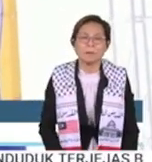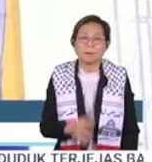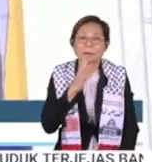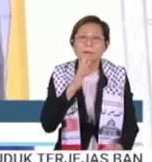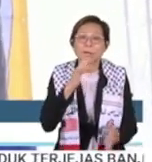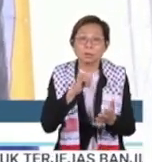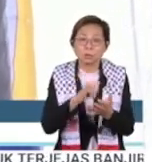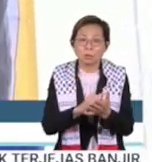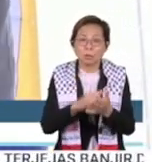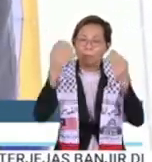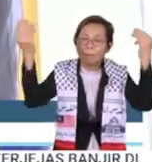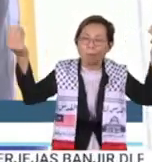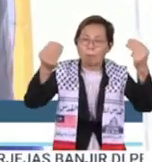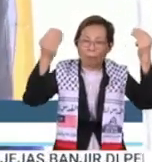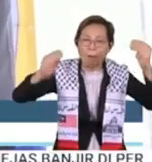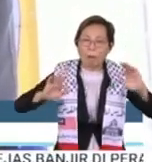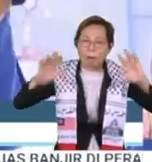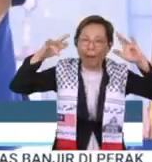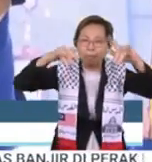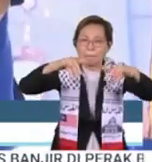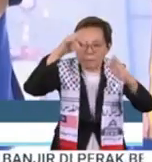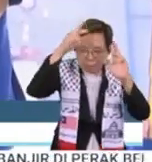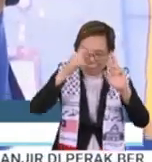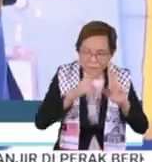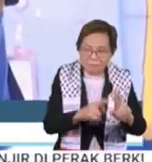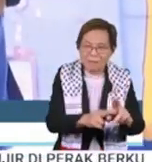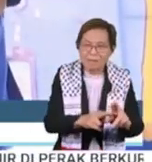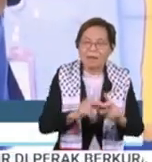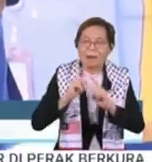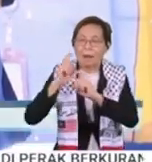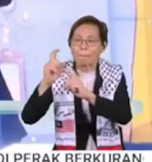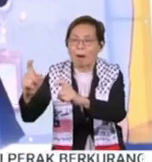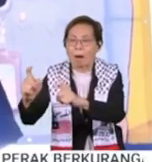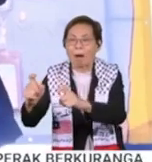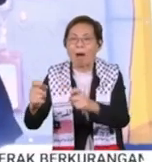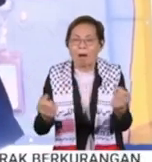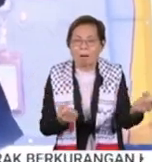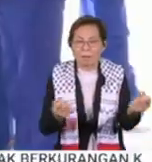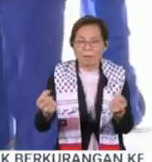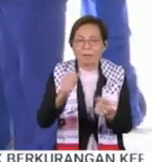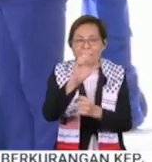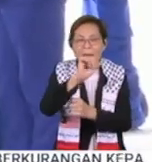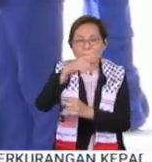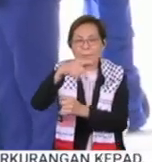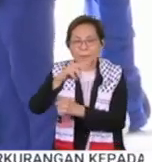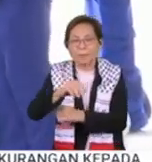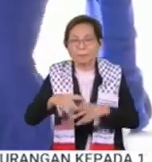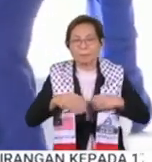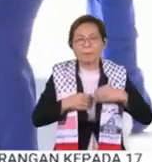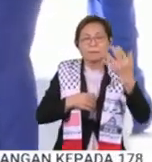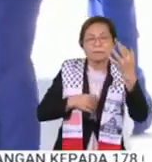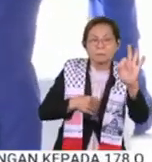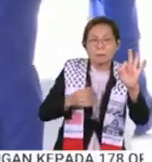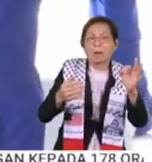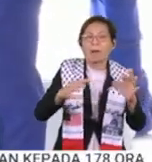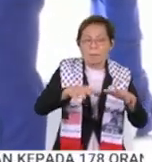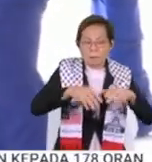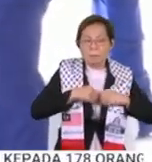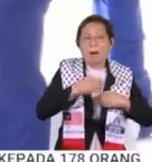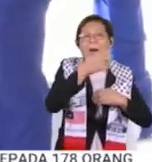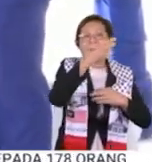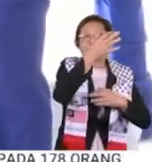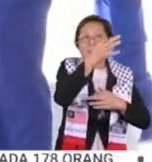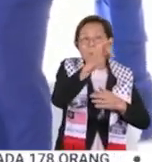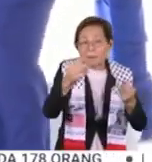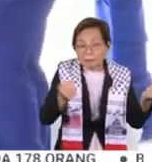Beliau berkata demikian selepas majlis himpunan setia dan penyerahan kenderaan operasi APM Kedah. APM Kedah menerima 19 kenderaan termasuk pacuan